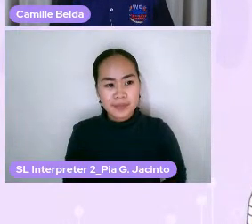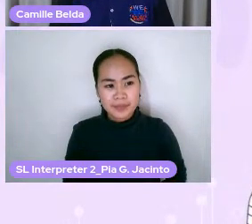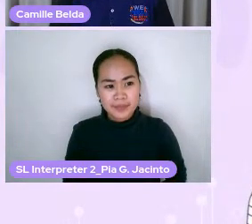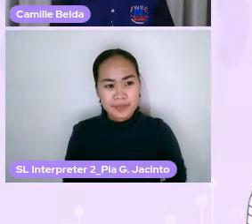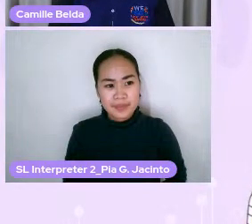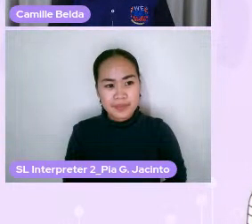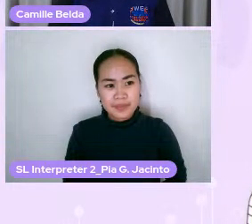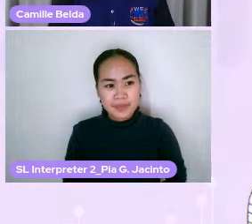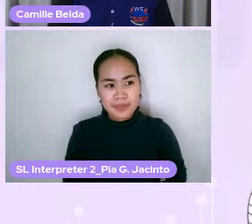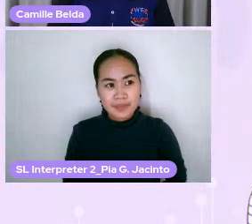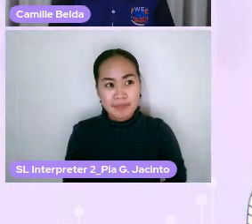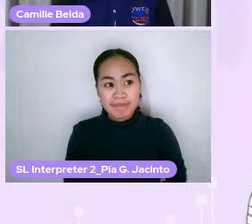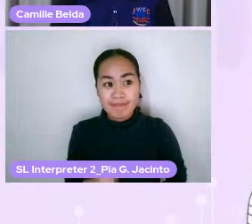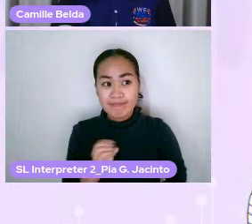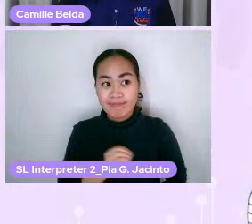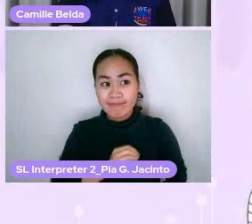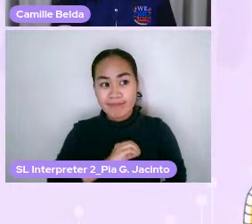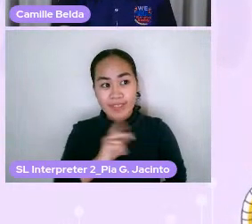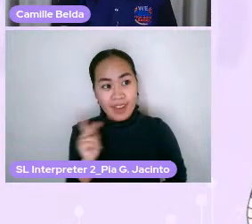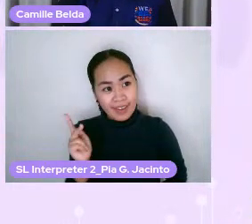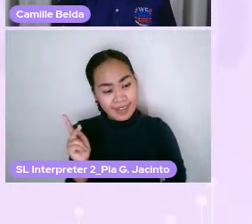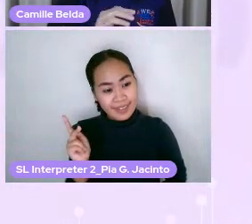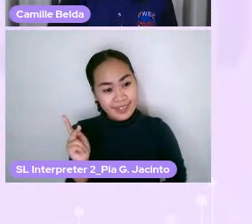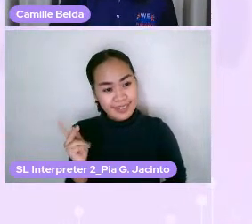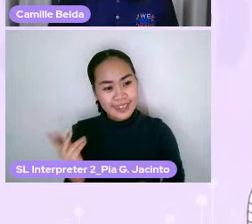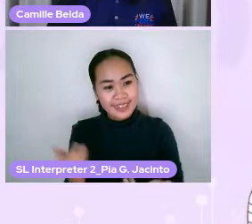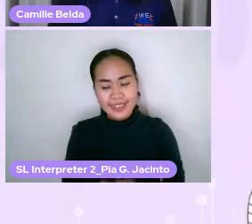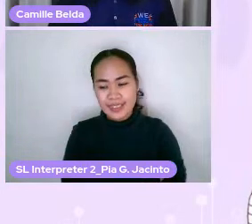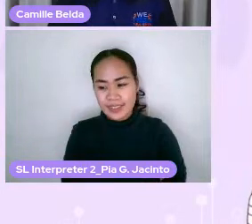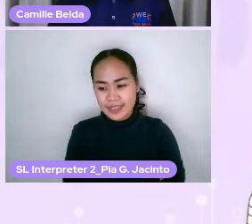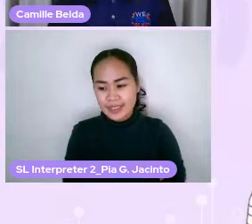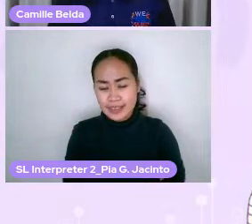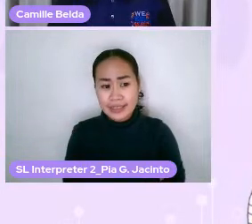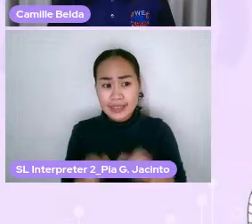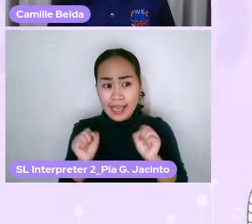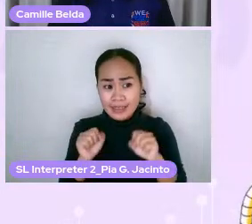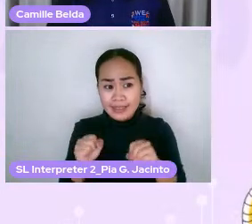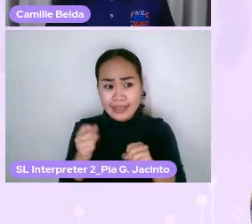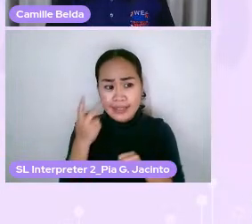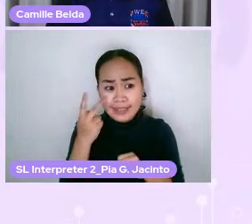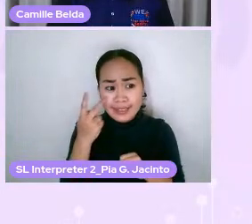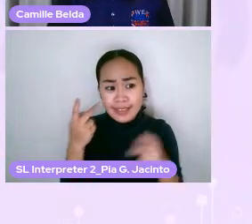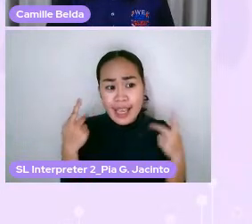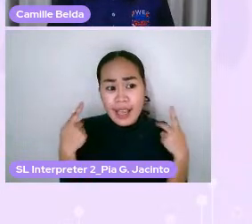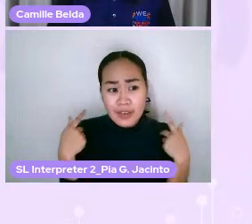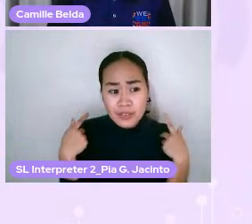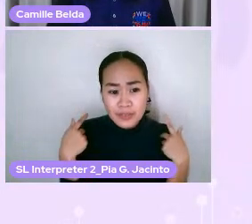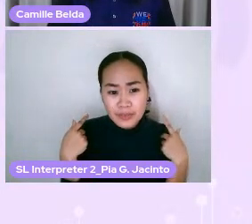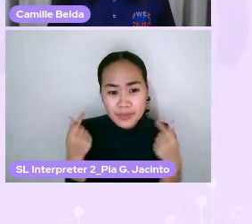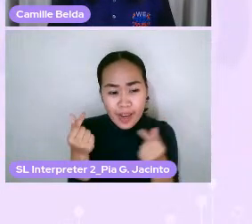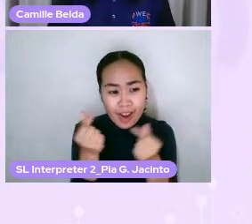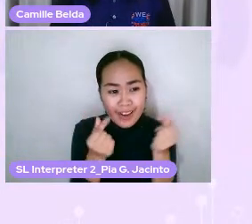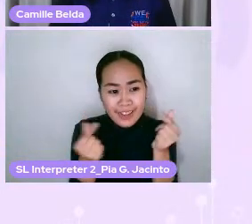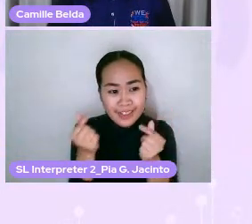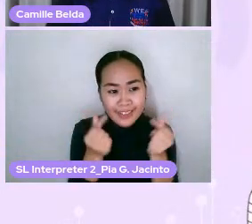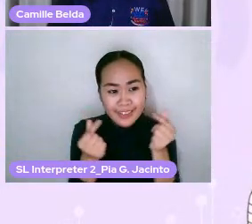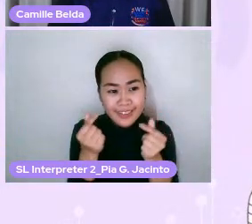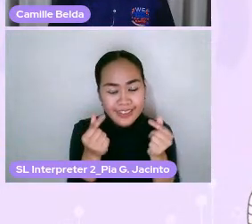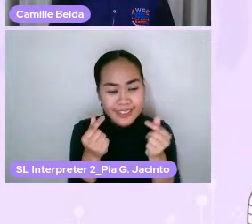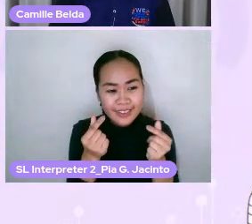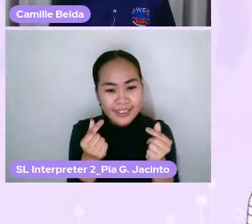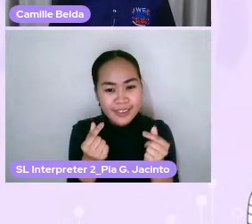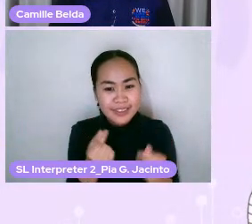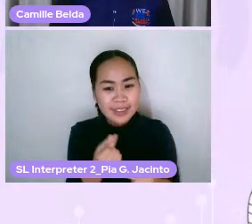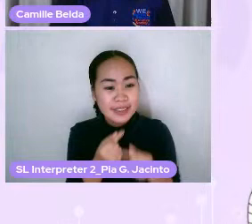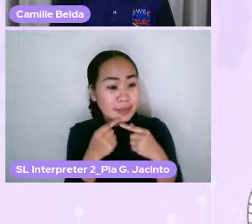Okay, but bago po ang lahat, ano? Pwede po bang makahingi muna ulit ako ng heart and smile reactions bago po